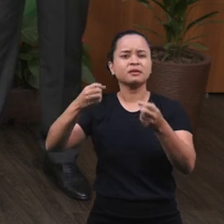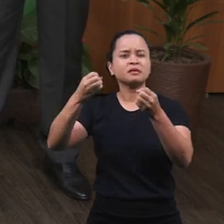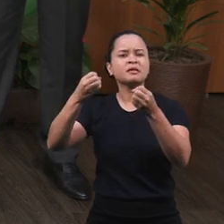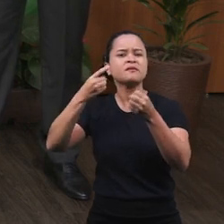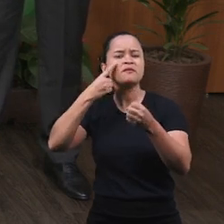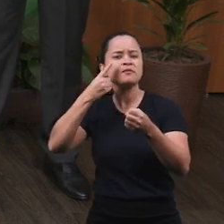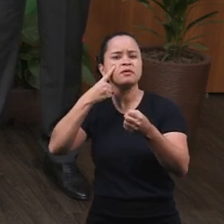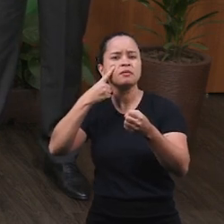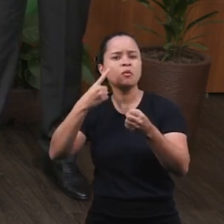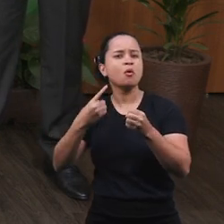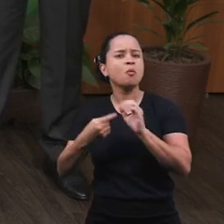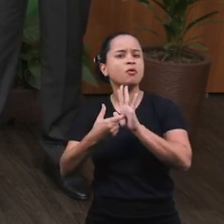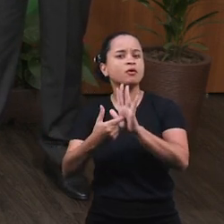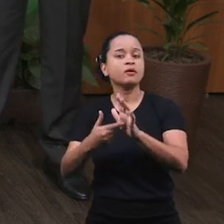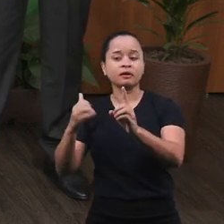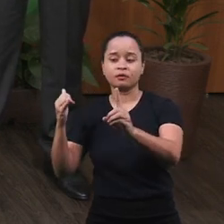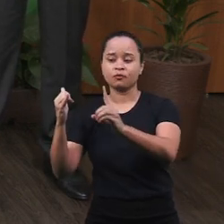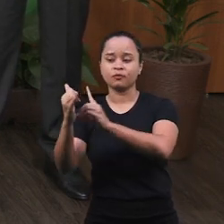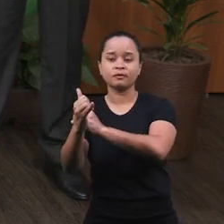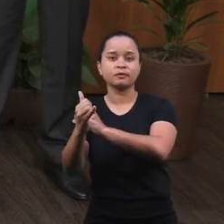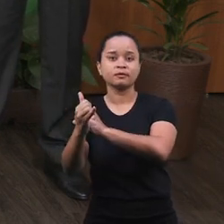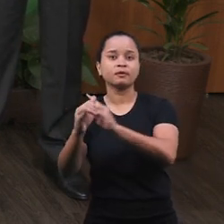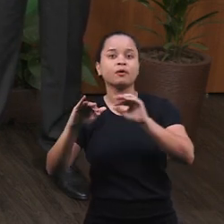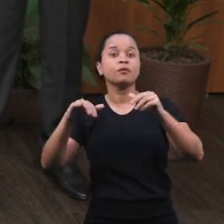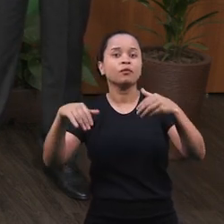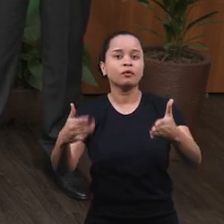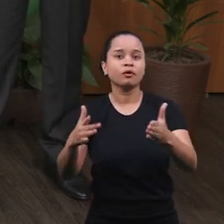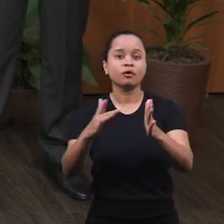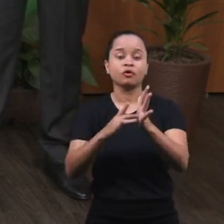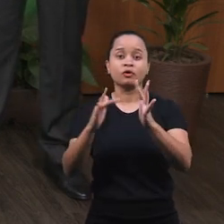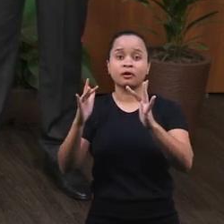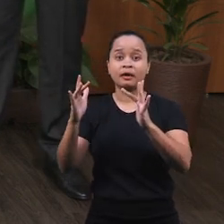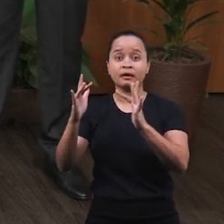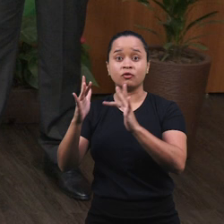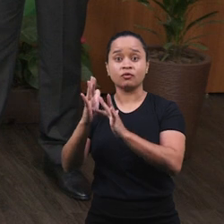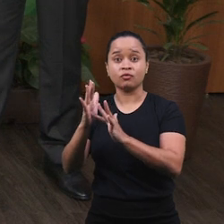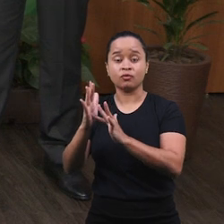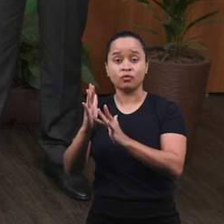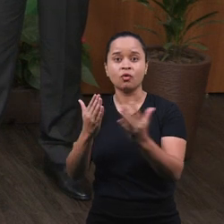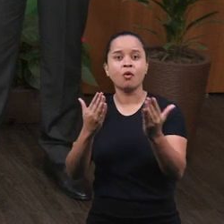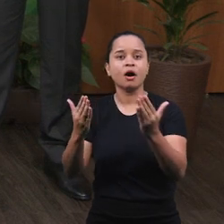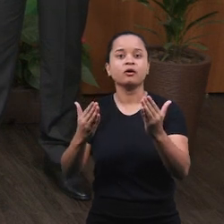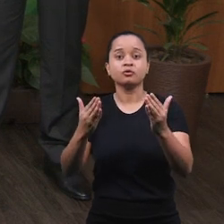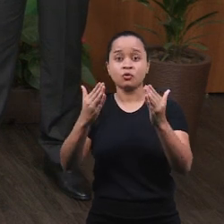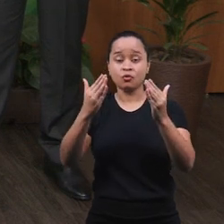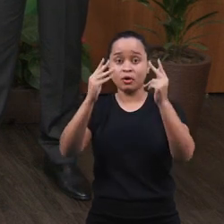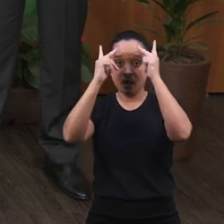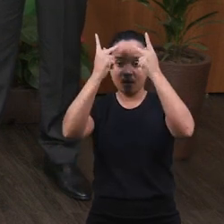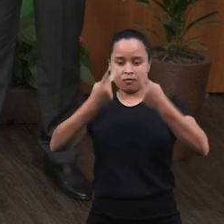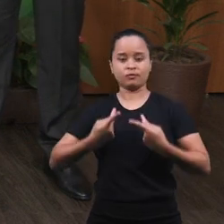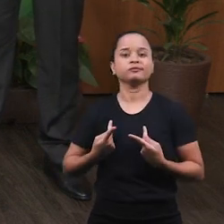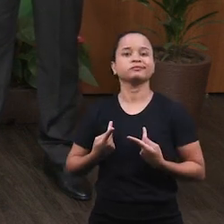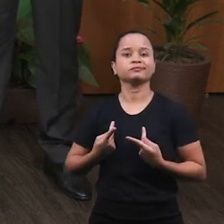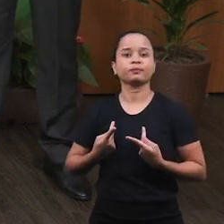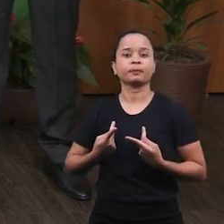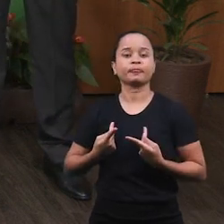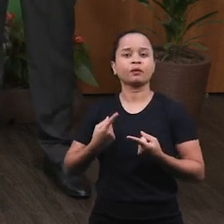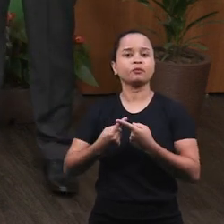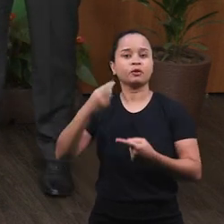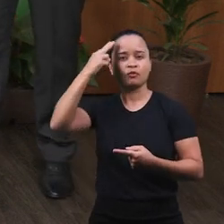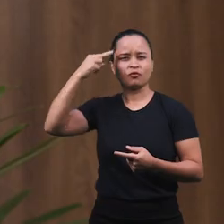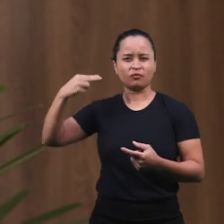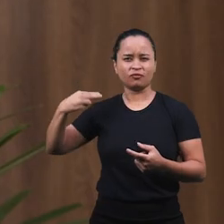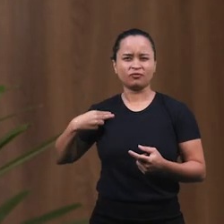le Seigneur Jésus comme homme. Joseph a été vendu, injustice, et il